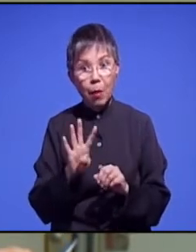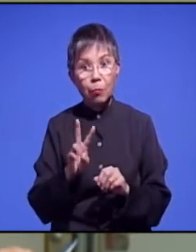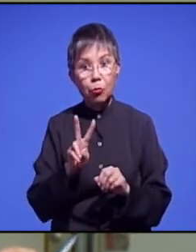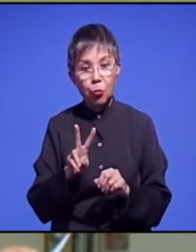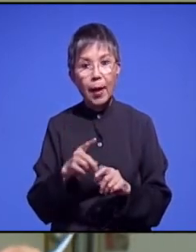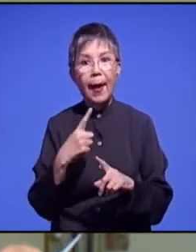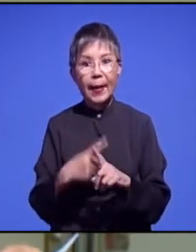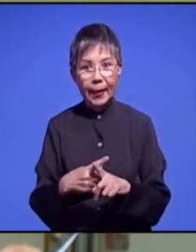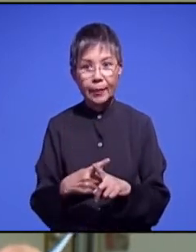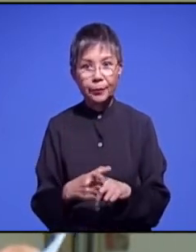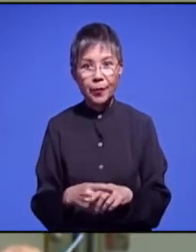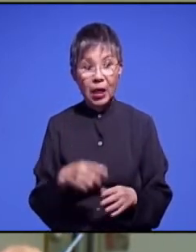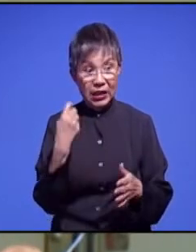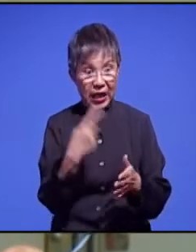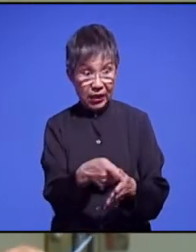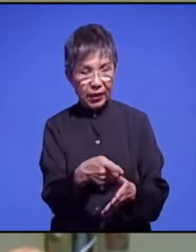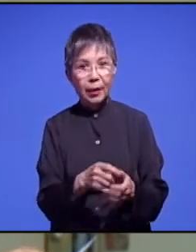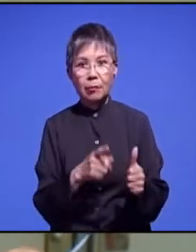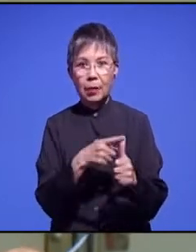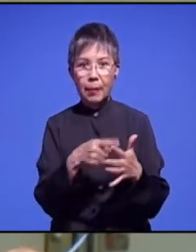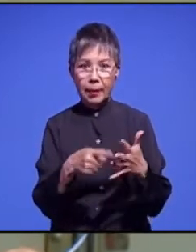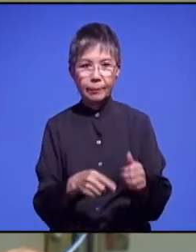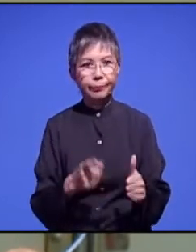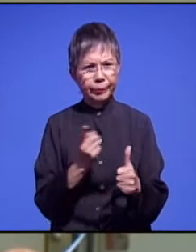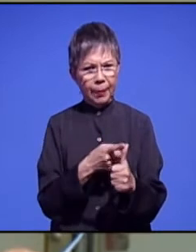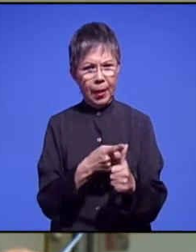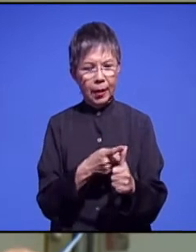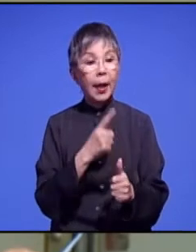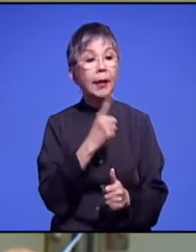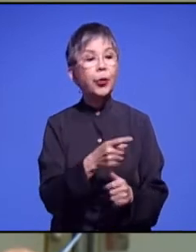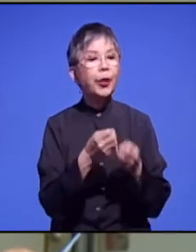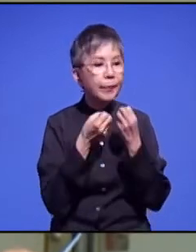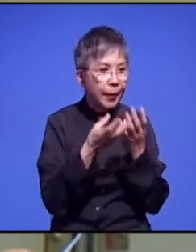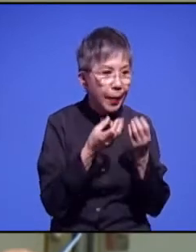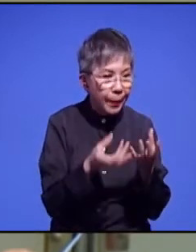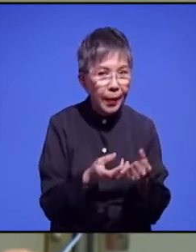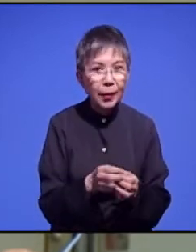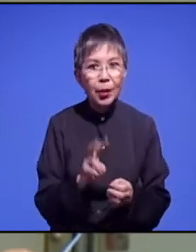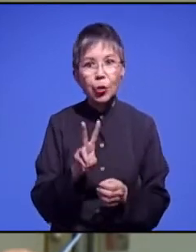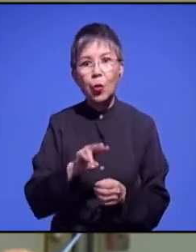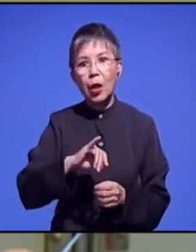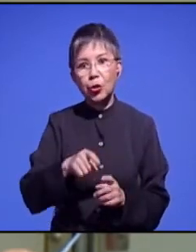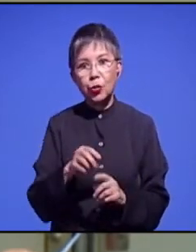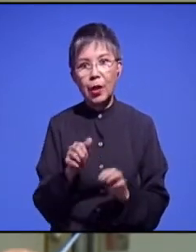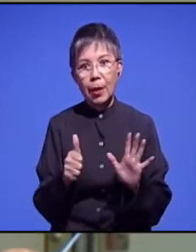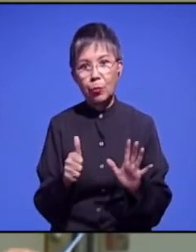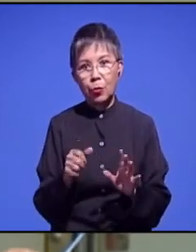2.833.042 kali dengan sanksi sebagai berikut. Yang pertama, teguran lisan sebanyak